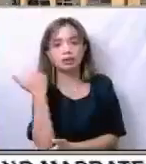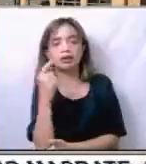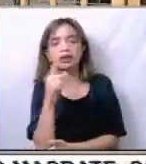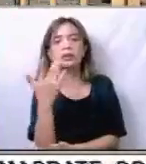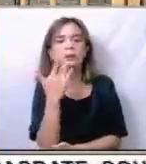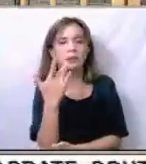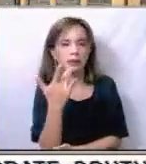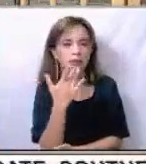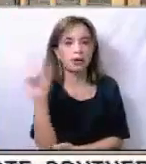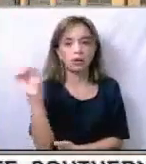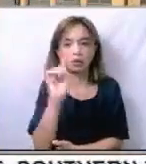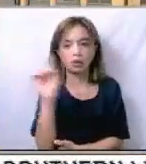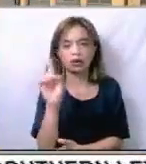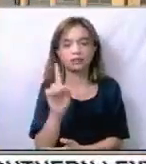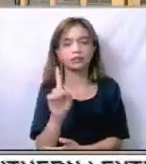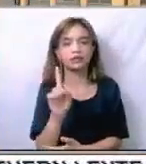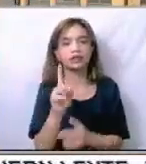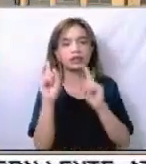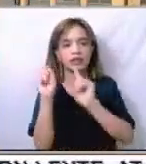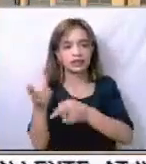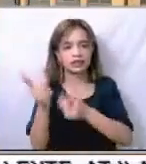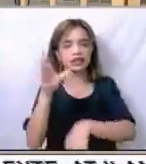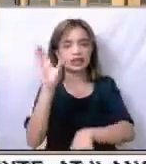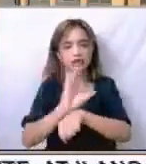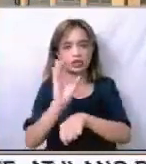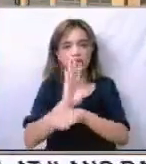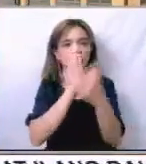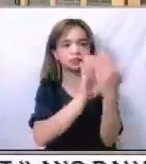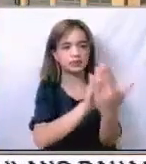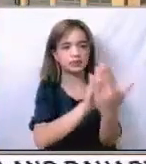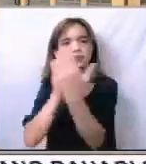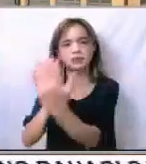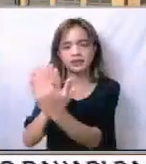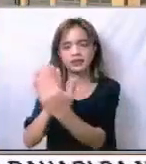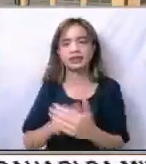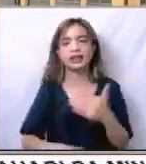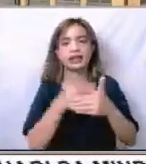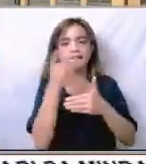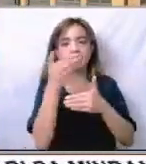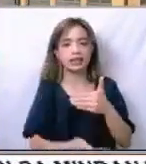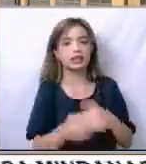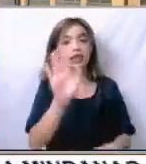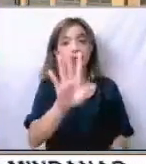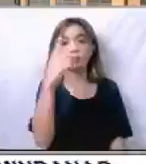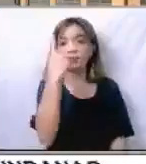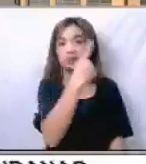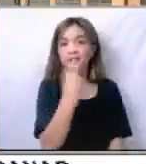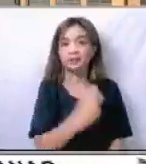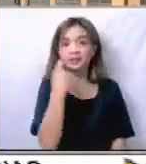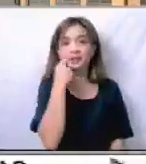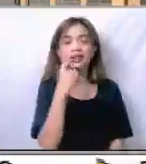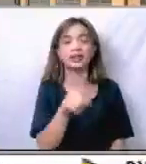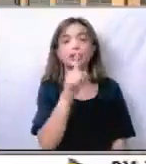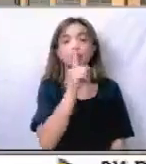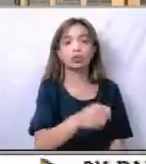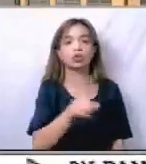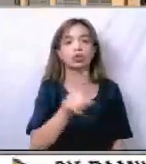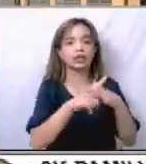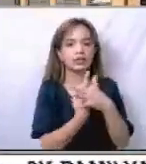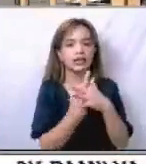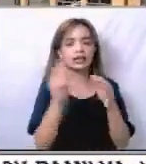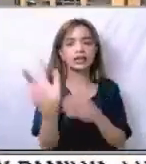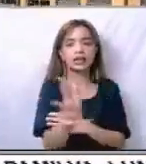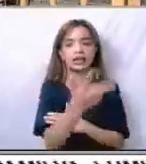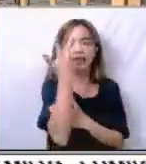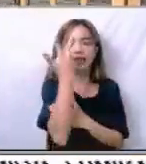na makapagsimbang gabi physically. Samantala din naman sa tanong mo, Dayan, mula 3 a.m.